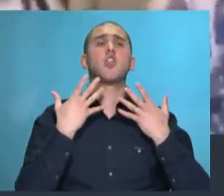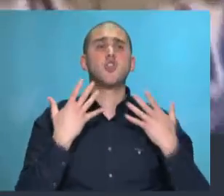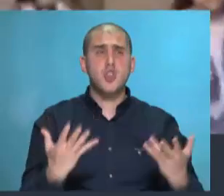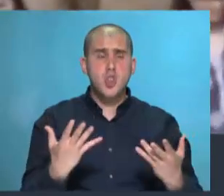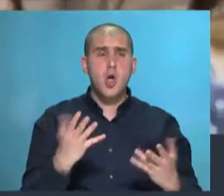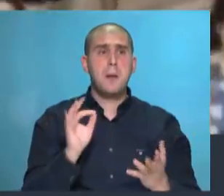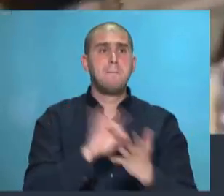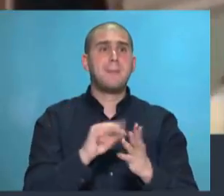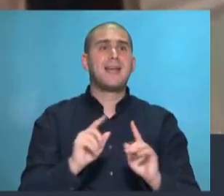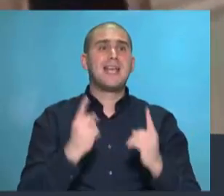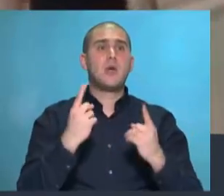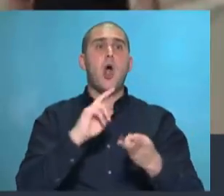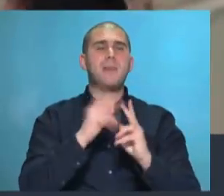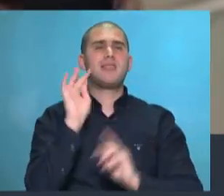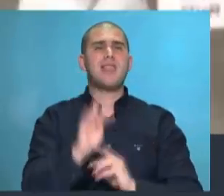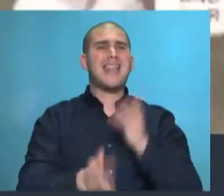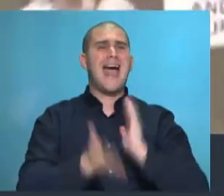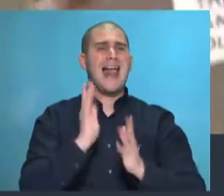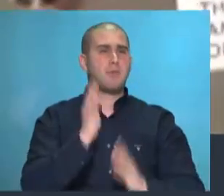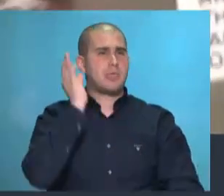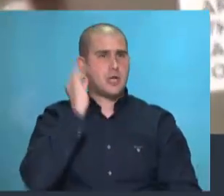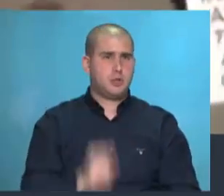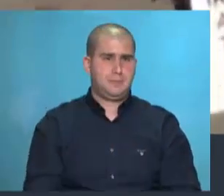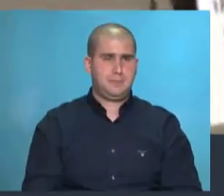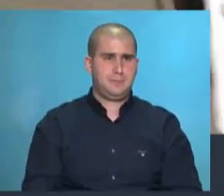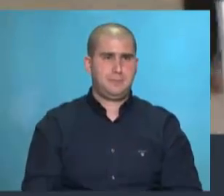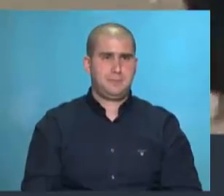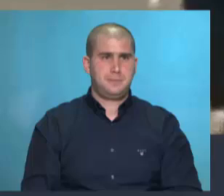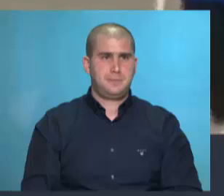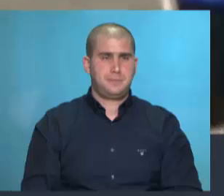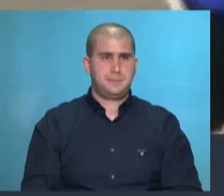אירוע עולמי נגד אלימות כלפי נשים.